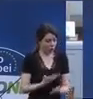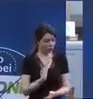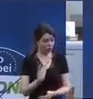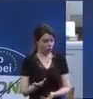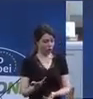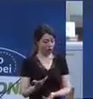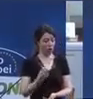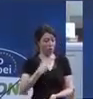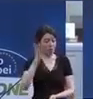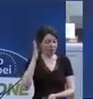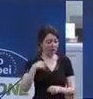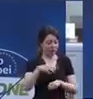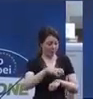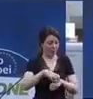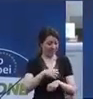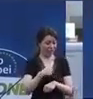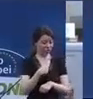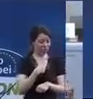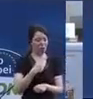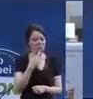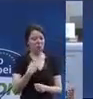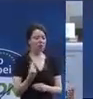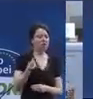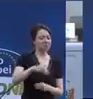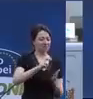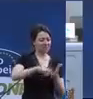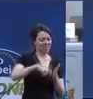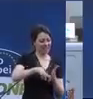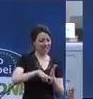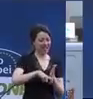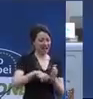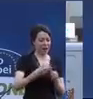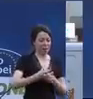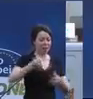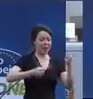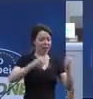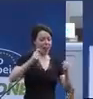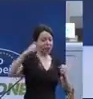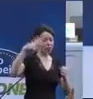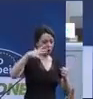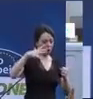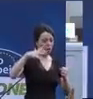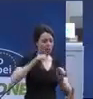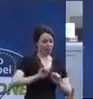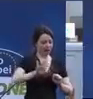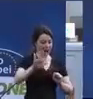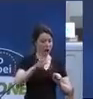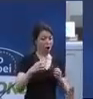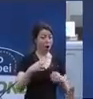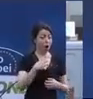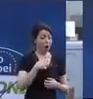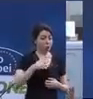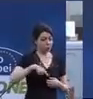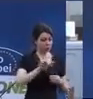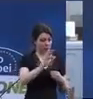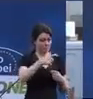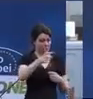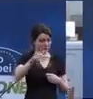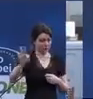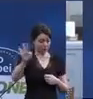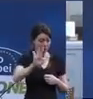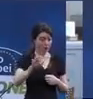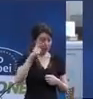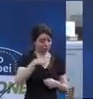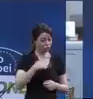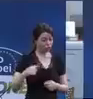quando ero ministro provai a imporre dei Dazzi sui pannelli fotovoltaici era d'accordo la commissione e gli altri paesi sapete cosa ha